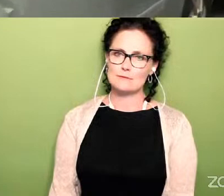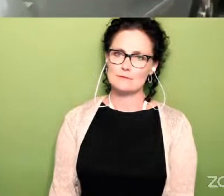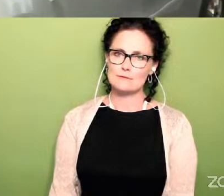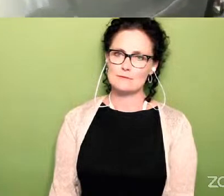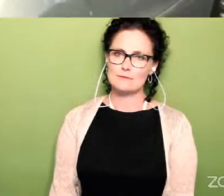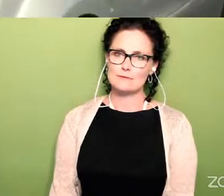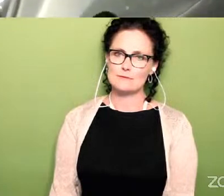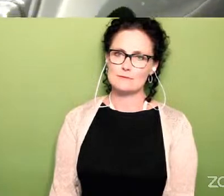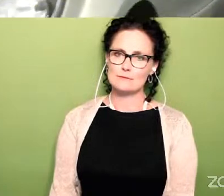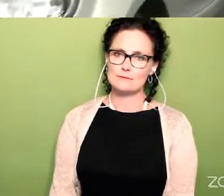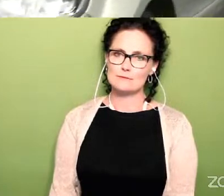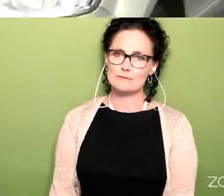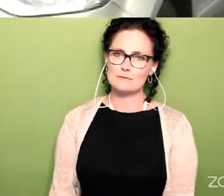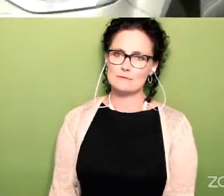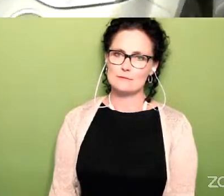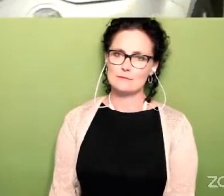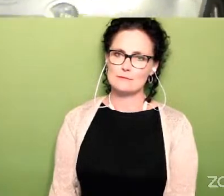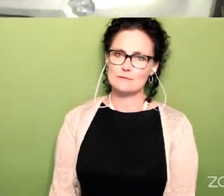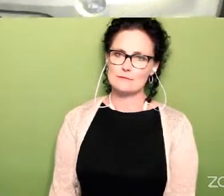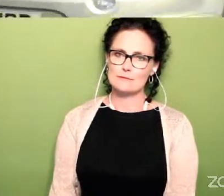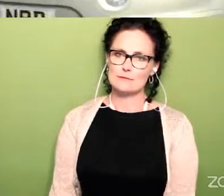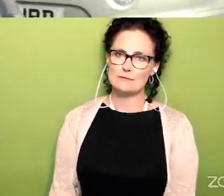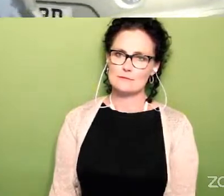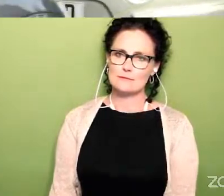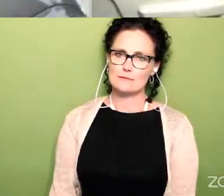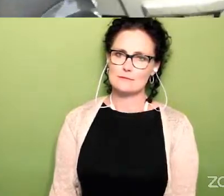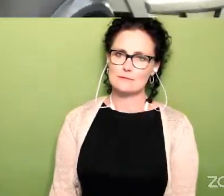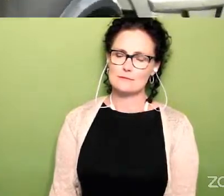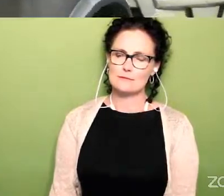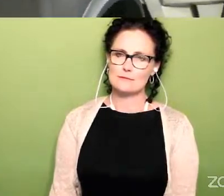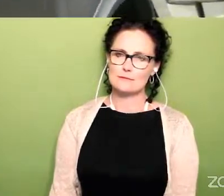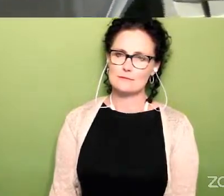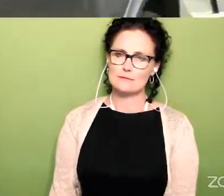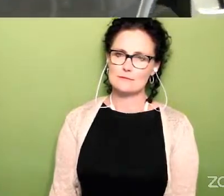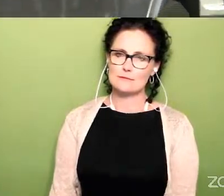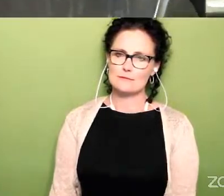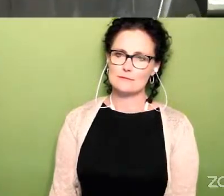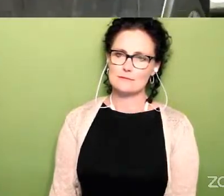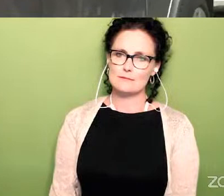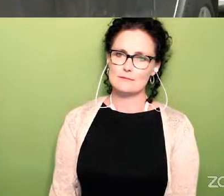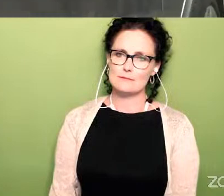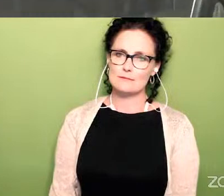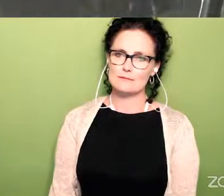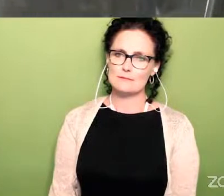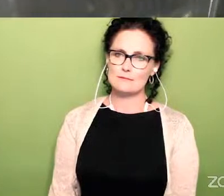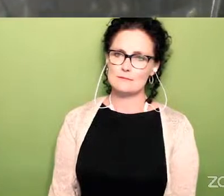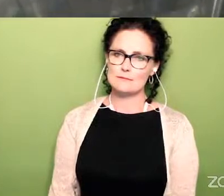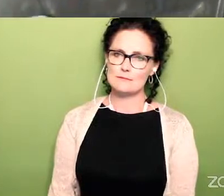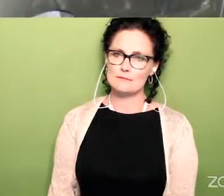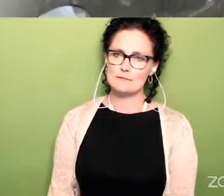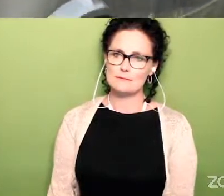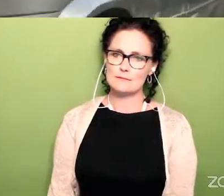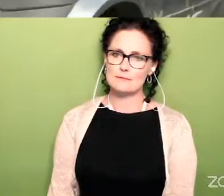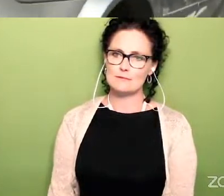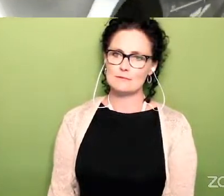भला मोए ते बिछड़े कौन मिले